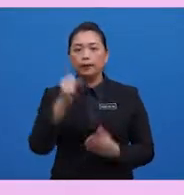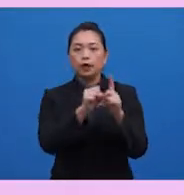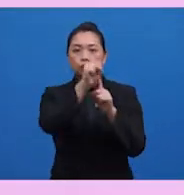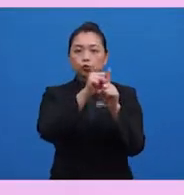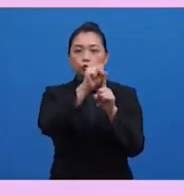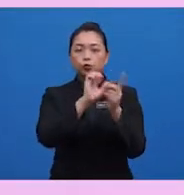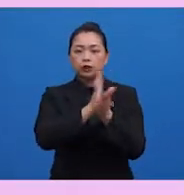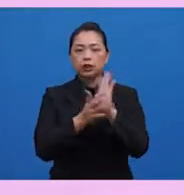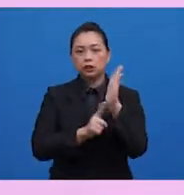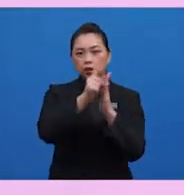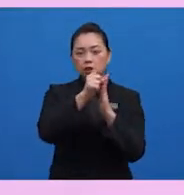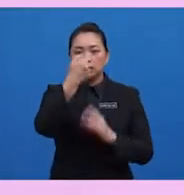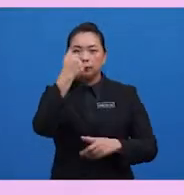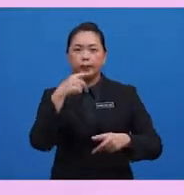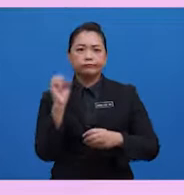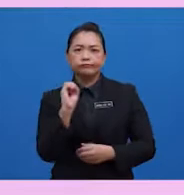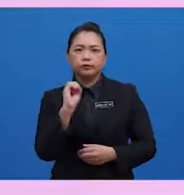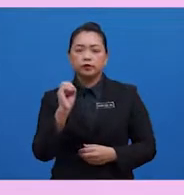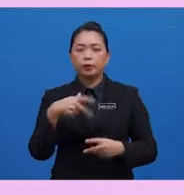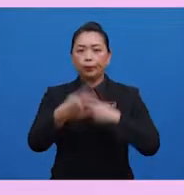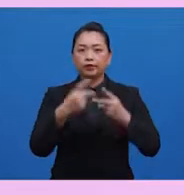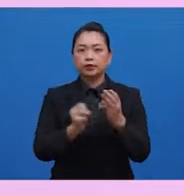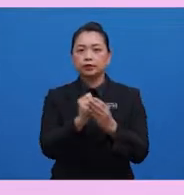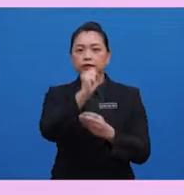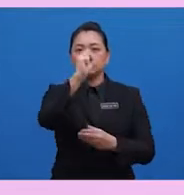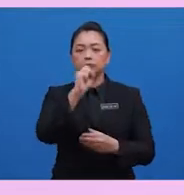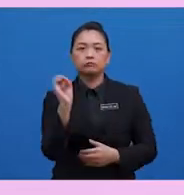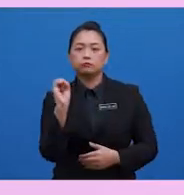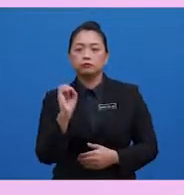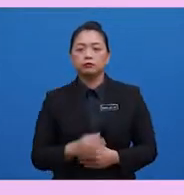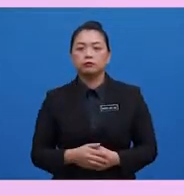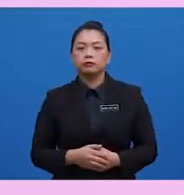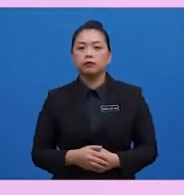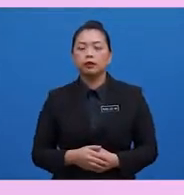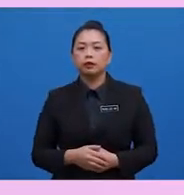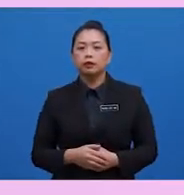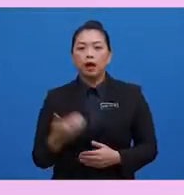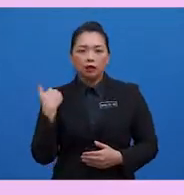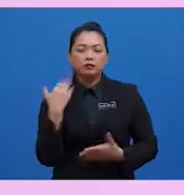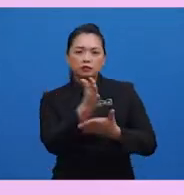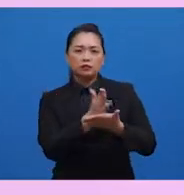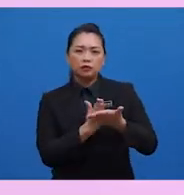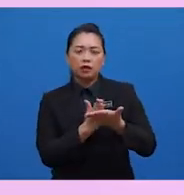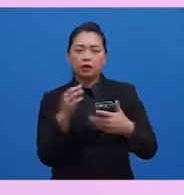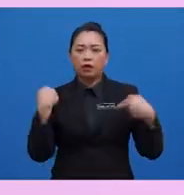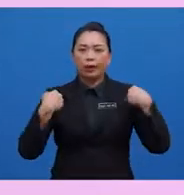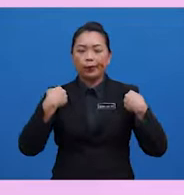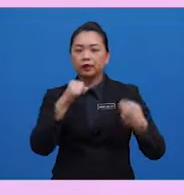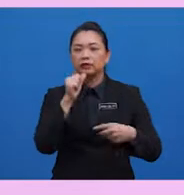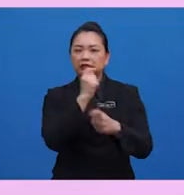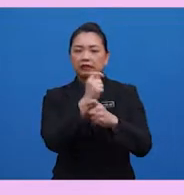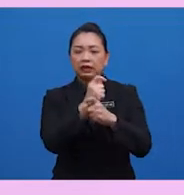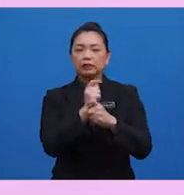tinggi kerana tiada proses sejak perluhan berlaku. Sebahagian haiwan yang tidak tahan dengan suhu yang tinggi